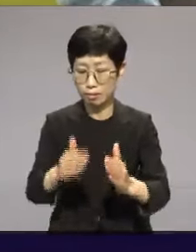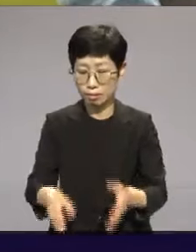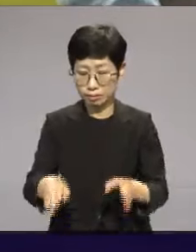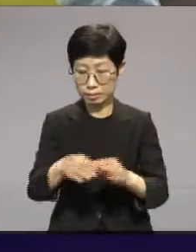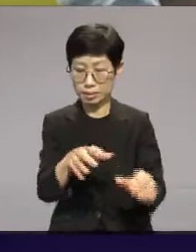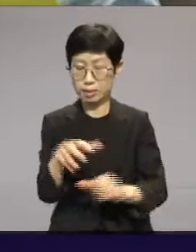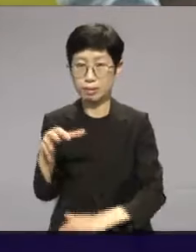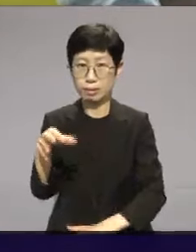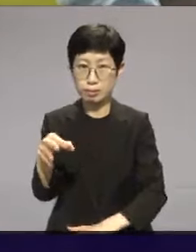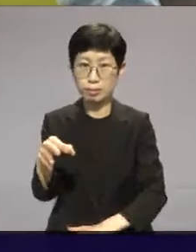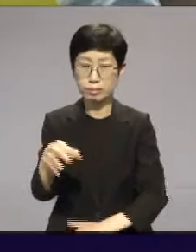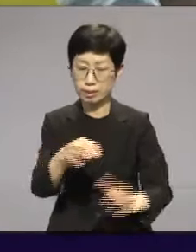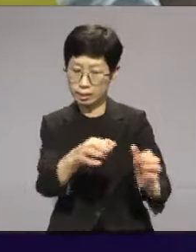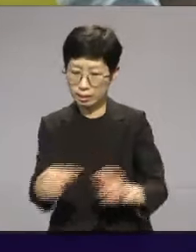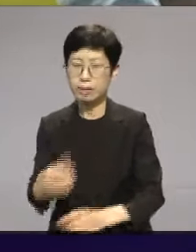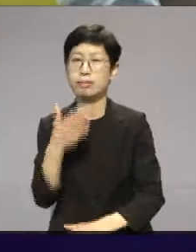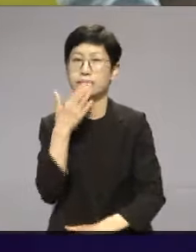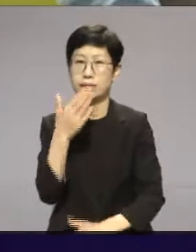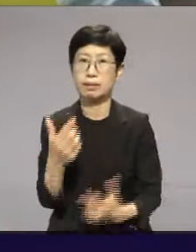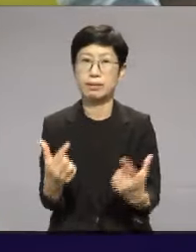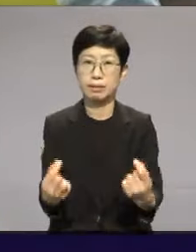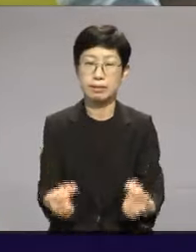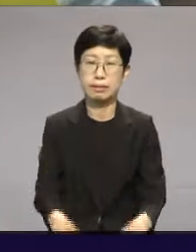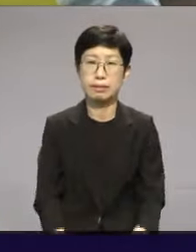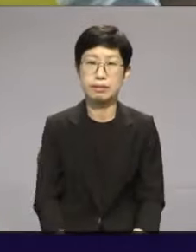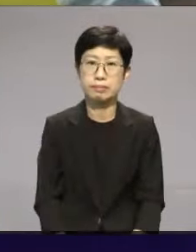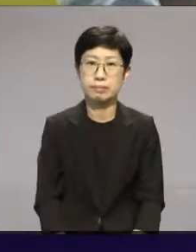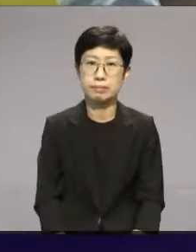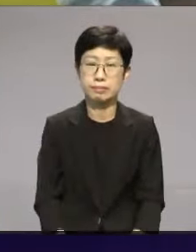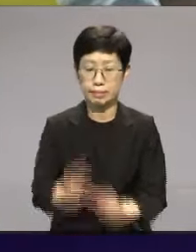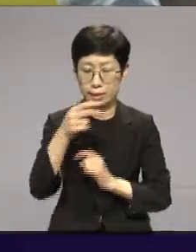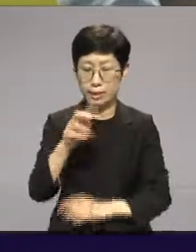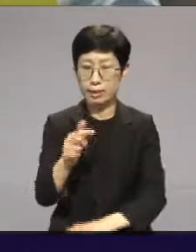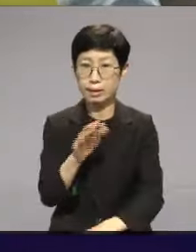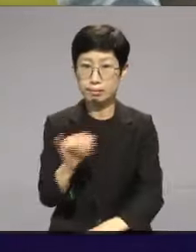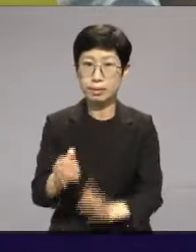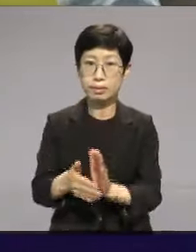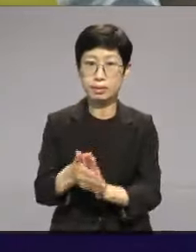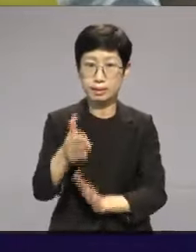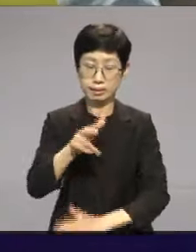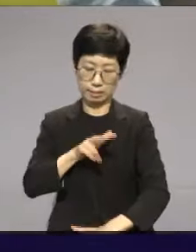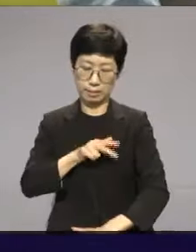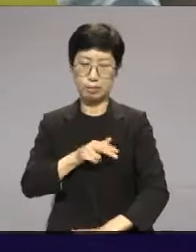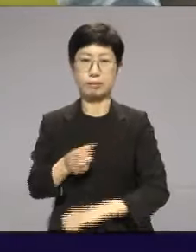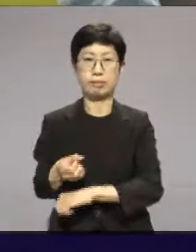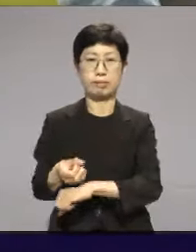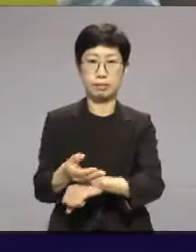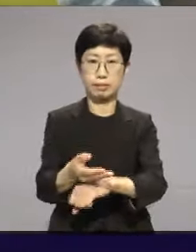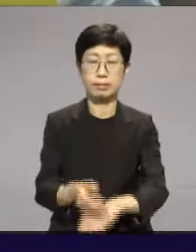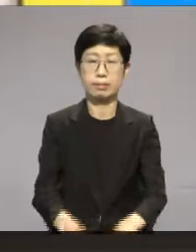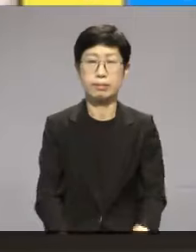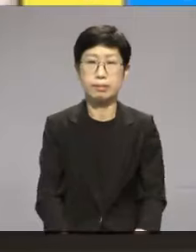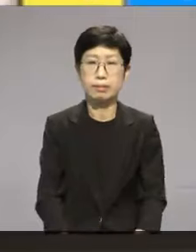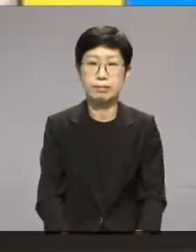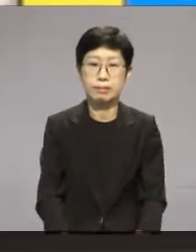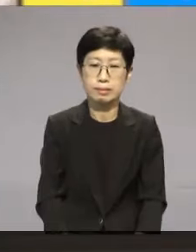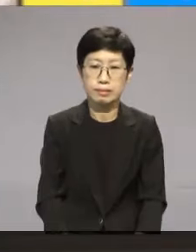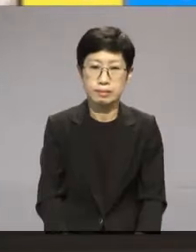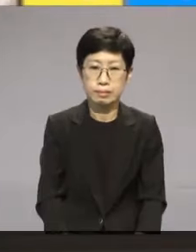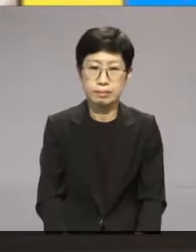감면 혜택이 확대될 전망입니다. 자세한 소식 이단비 인천시 의원이 전합니다.